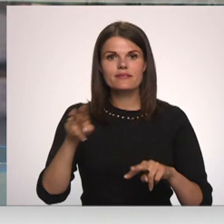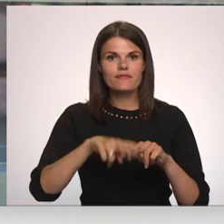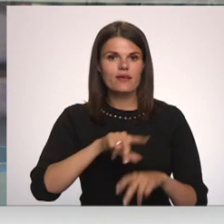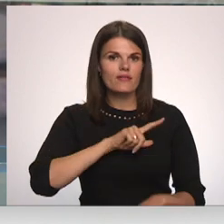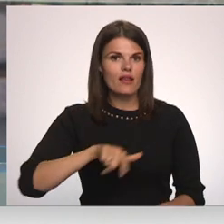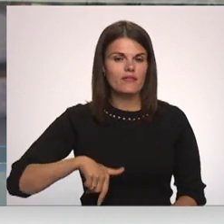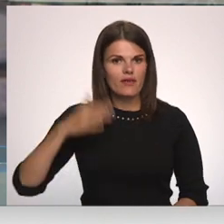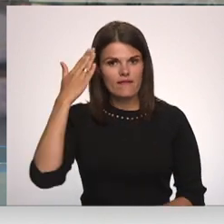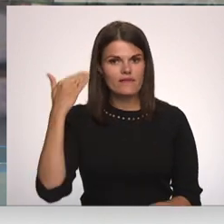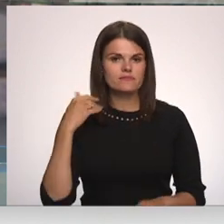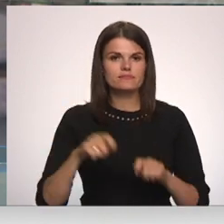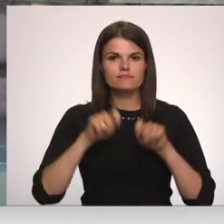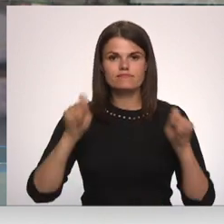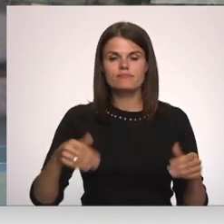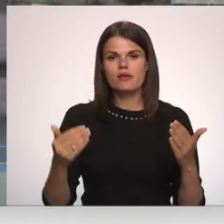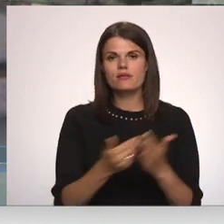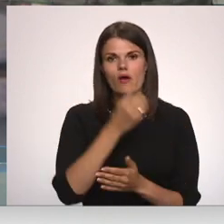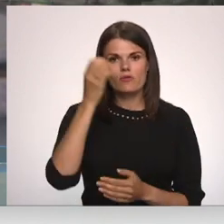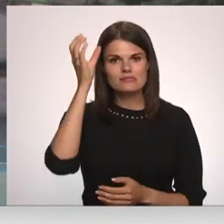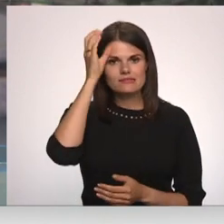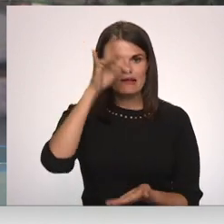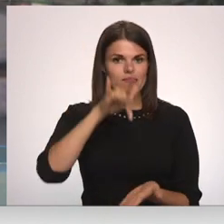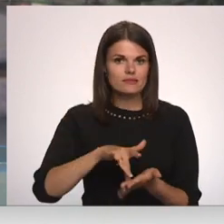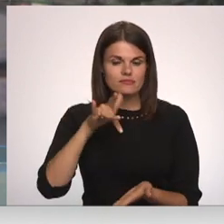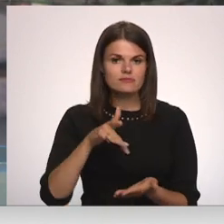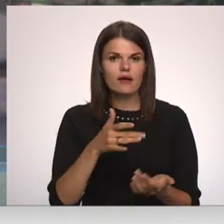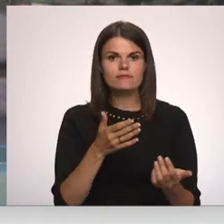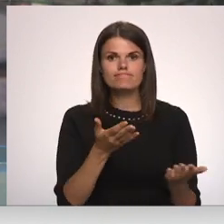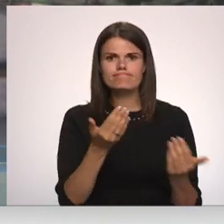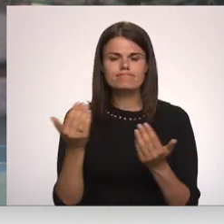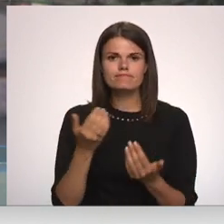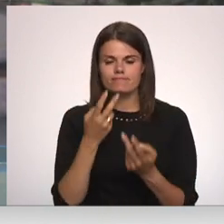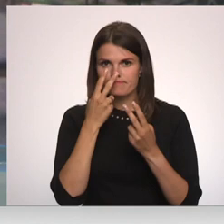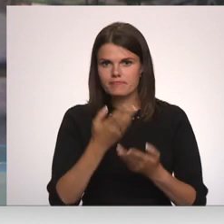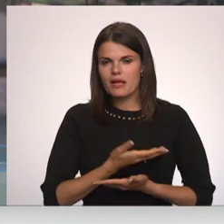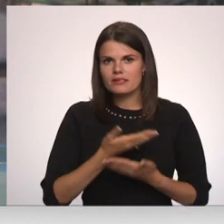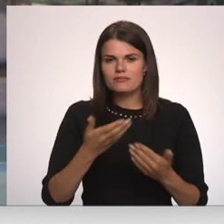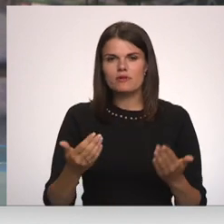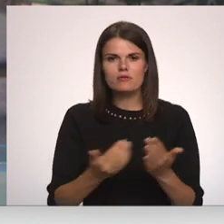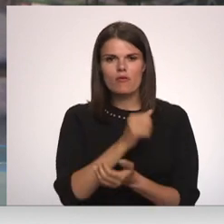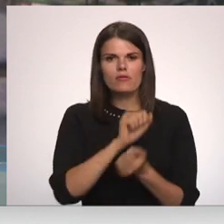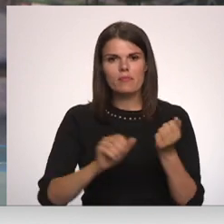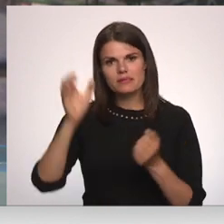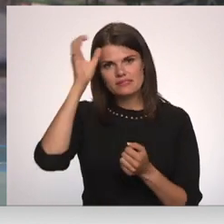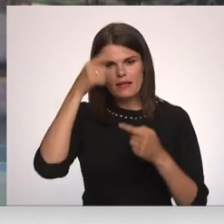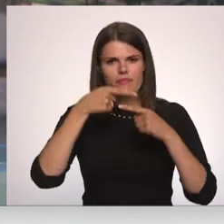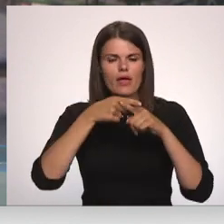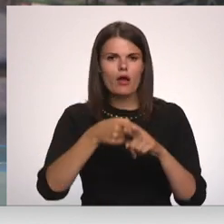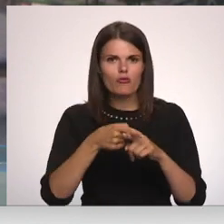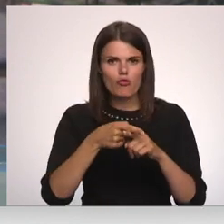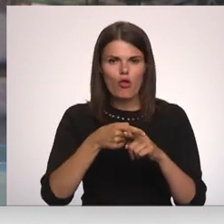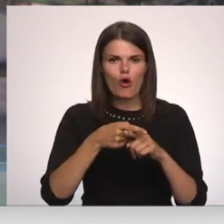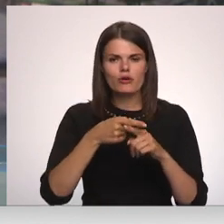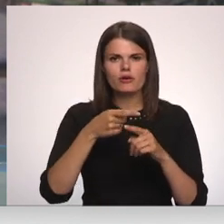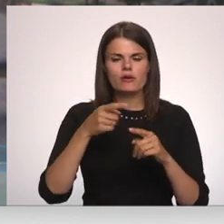durvis vēris jaunas zinātnes centrs. Tas aicina piedzīvot jaunāko dabas zinātņu, tehnoloģiju un inženierzinātņu pasaulē. Zinātnes